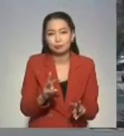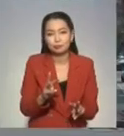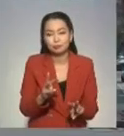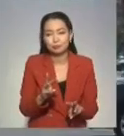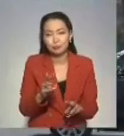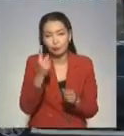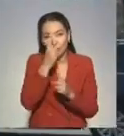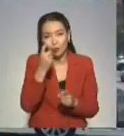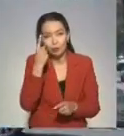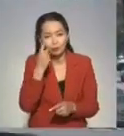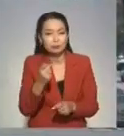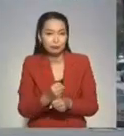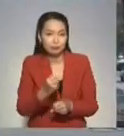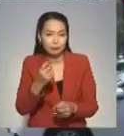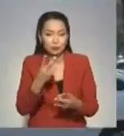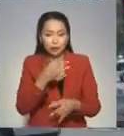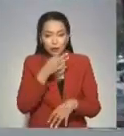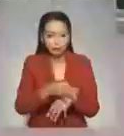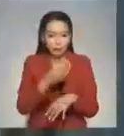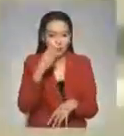ужесточить ответственность родителей.